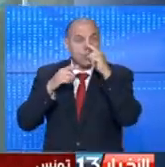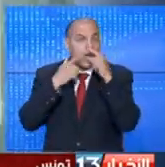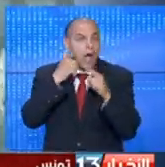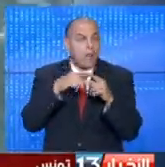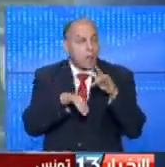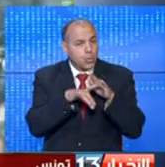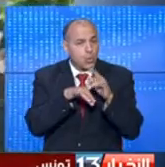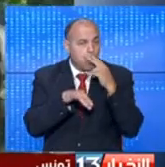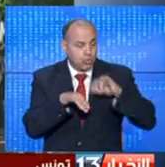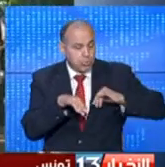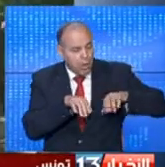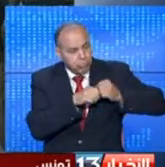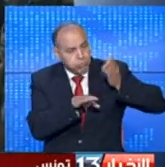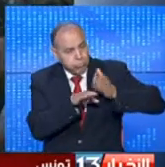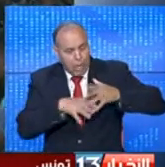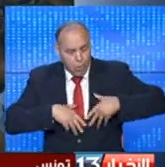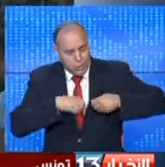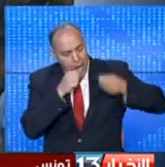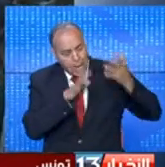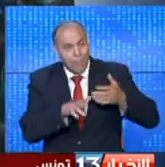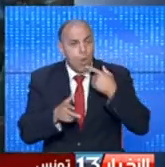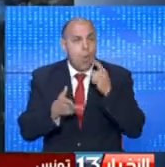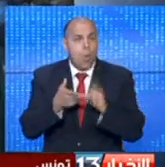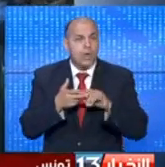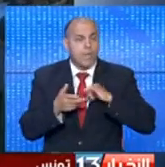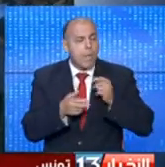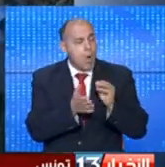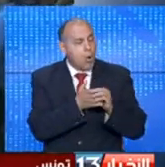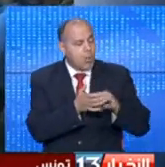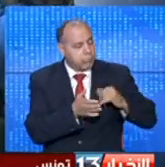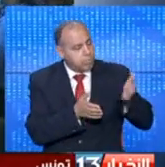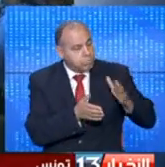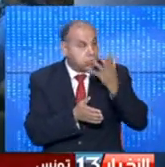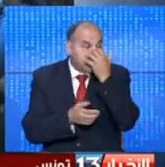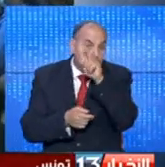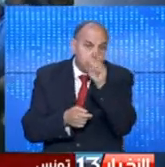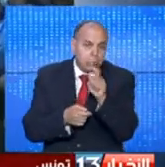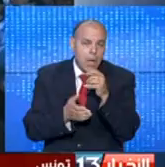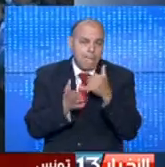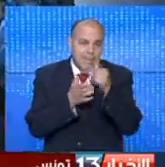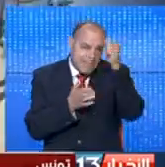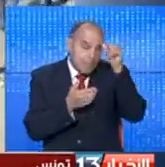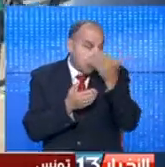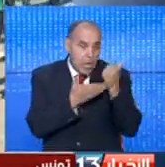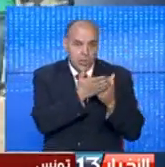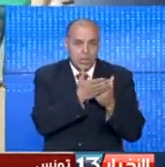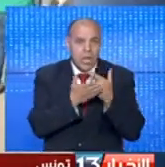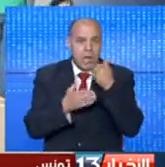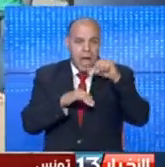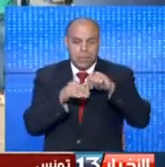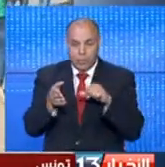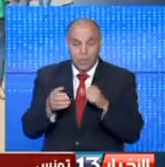اعتداءات أمنية على الشاب وتجريده من ثيابه ووفاة شاب آخر في ظروف غامضة في منطقة سيدي حسين بأحواز